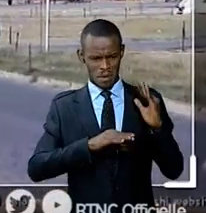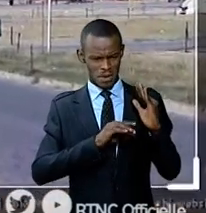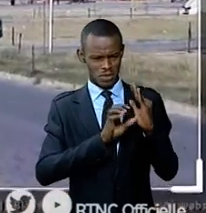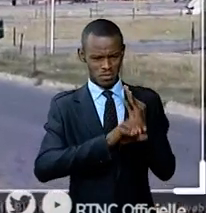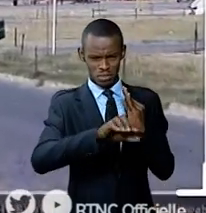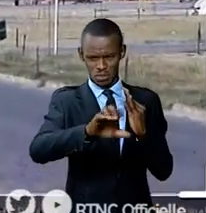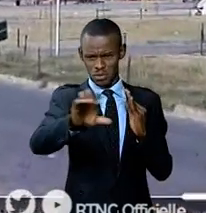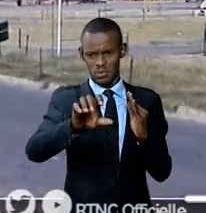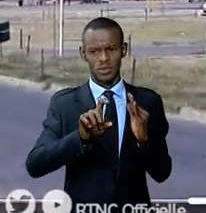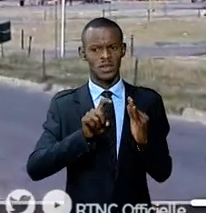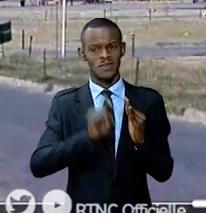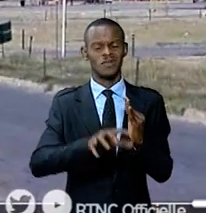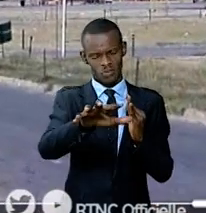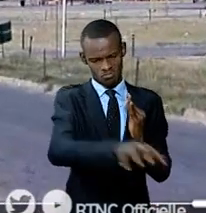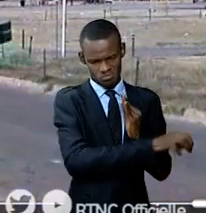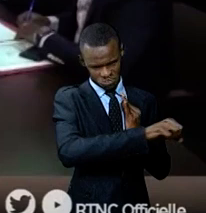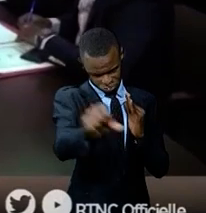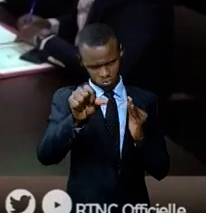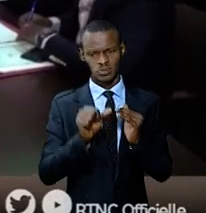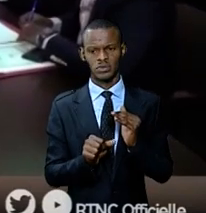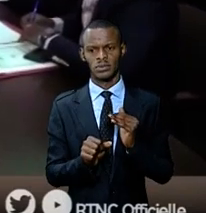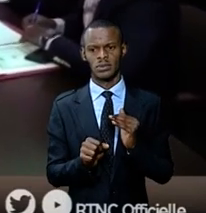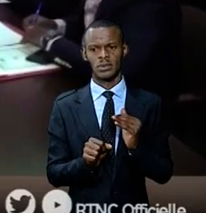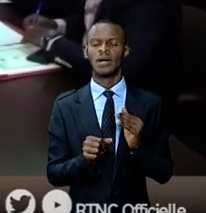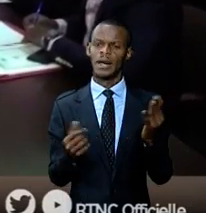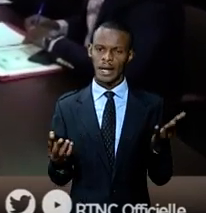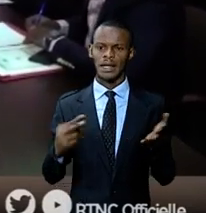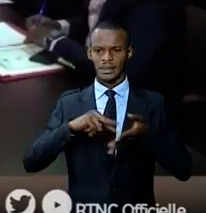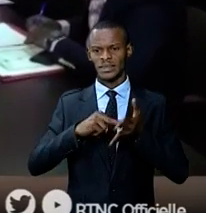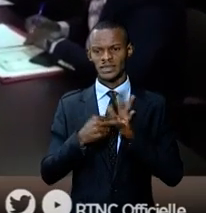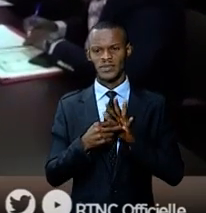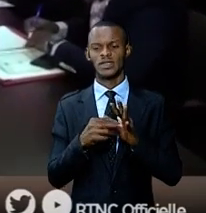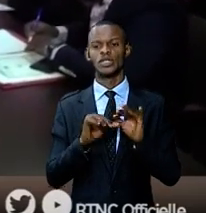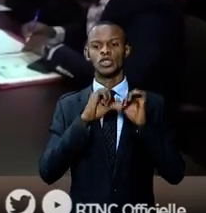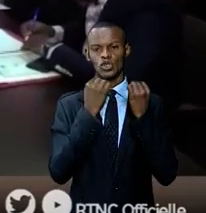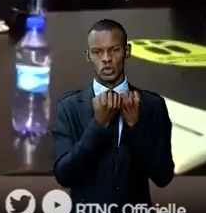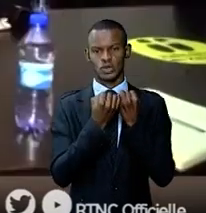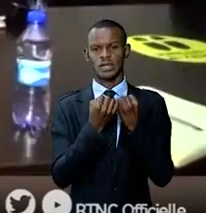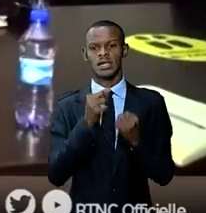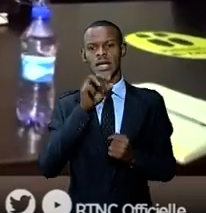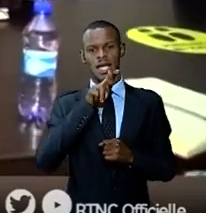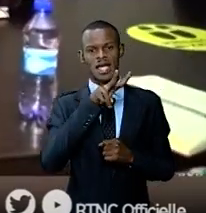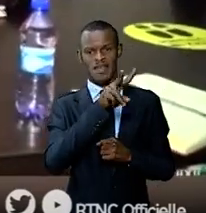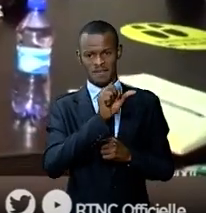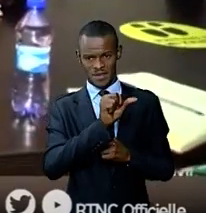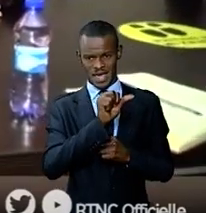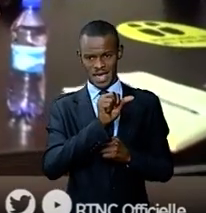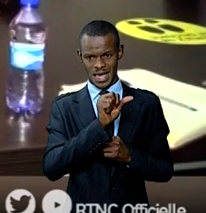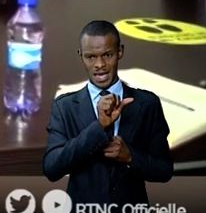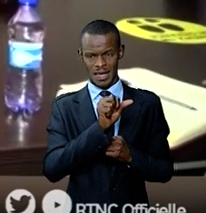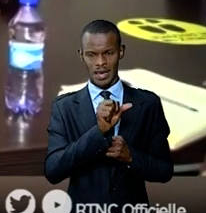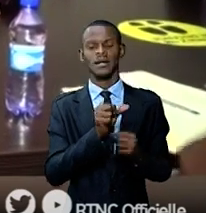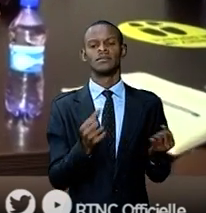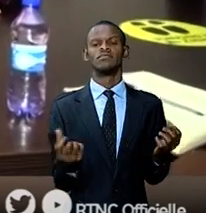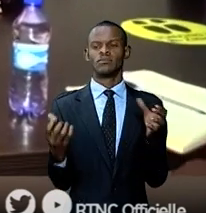être démolies. Pour ce faire, les staffs dirigeants de la régie des voies aériennes ont échangé avec l'exécutif provincial du Haut-Katanga pour mettre